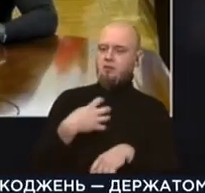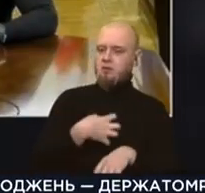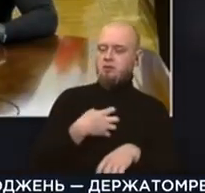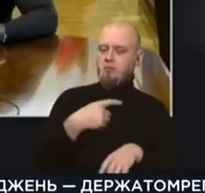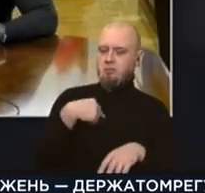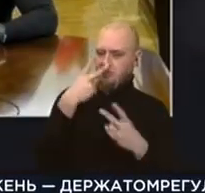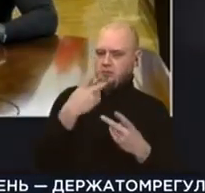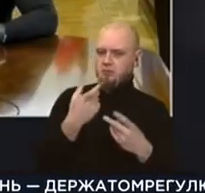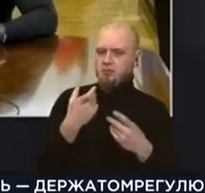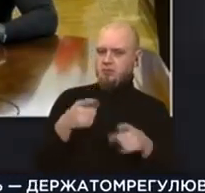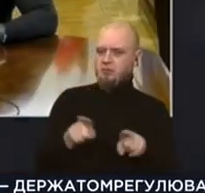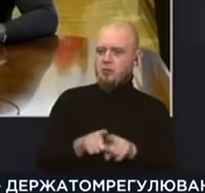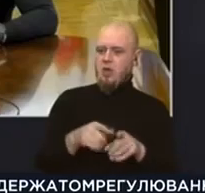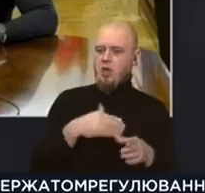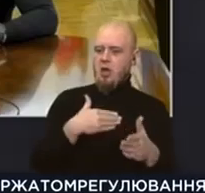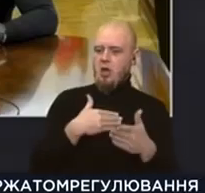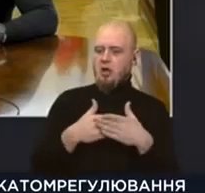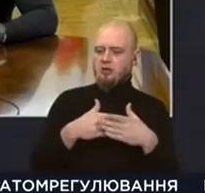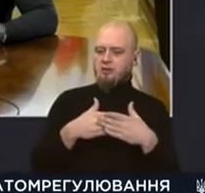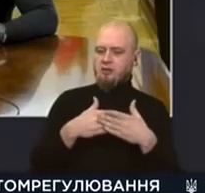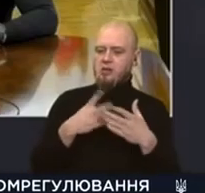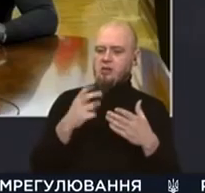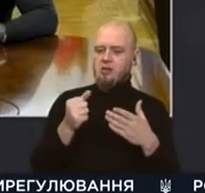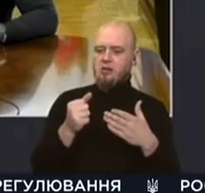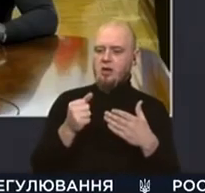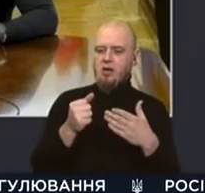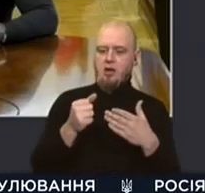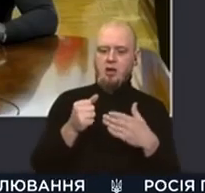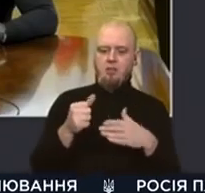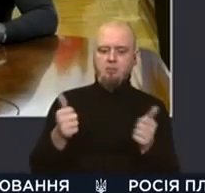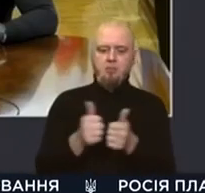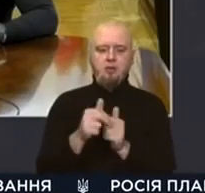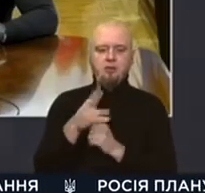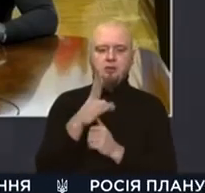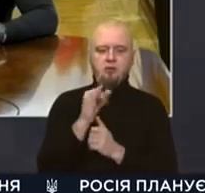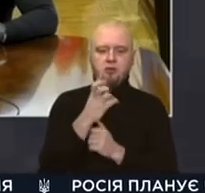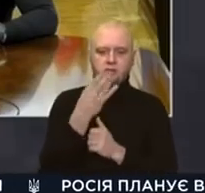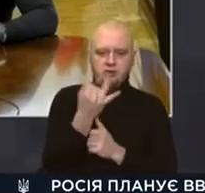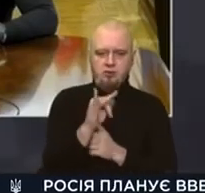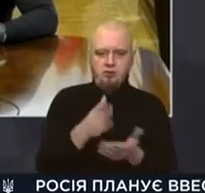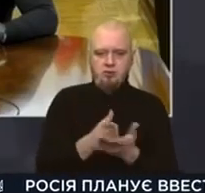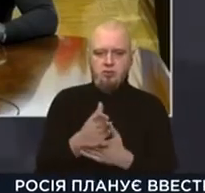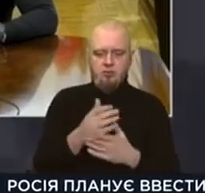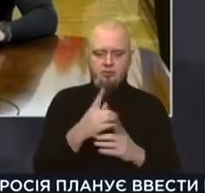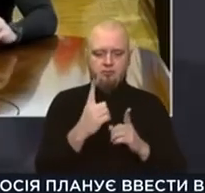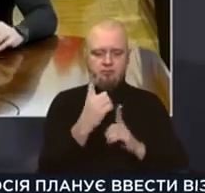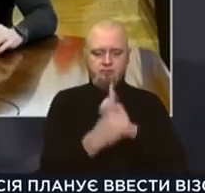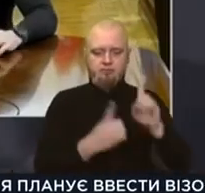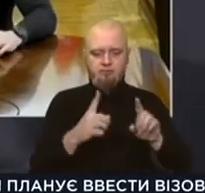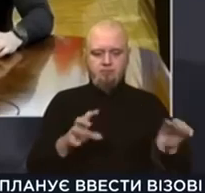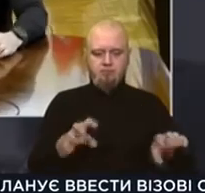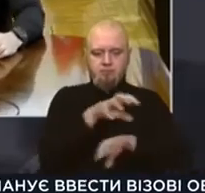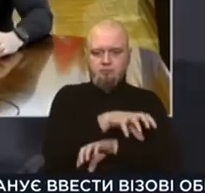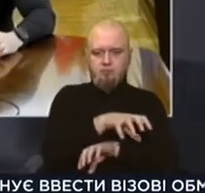бачимо певну активізацію на Придністровському напрямку, йде передислокація військ так званої